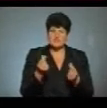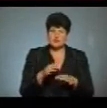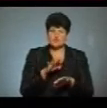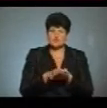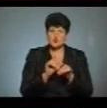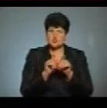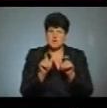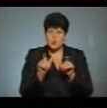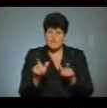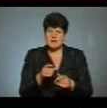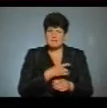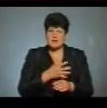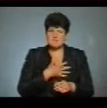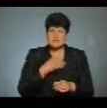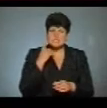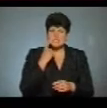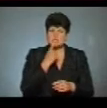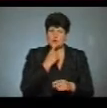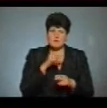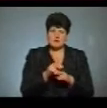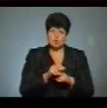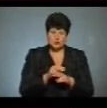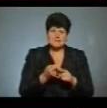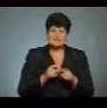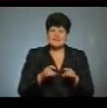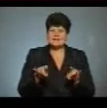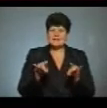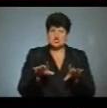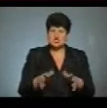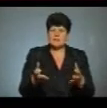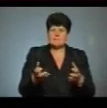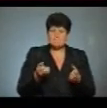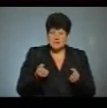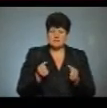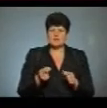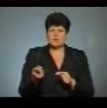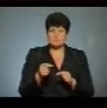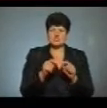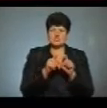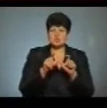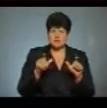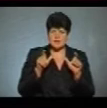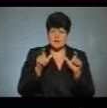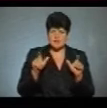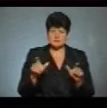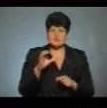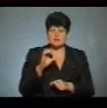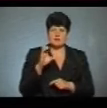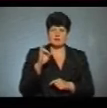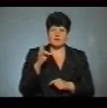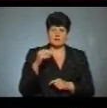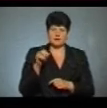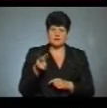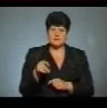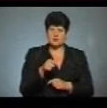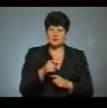приватні стоматології. Таке рішення прийняв сьогодні Тернопільський штаб для боротьби з коронавірусом, повідомив міський голова Тернополя Сергій Надал. За його